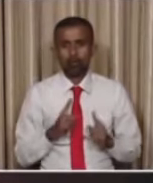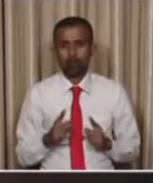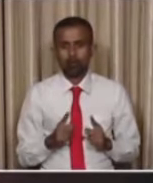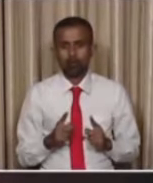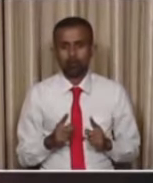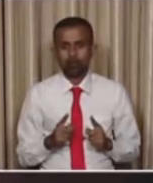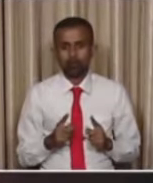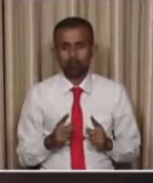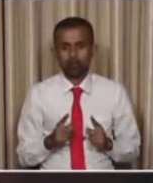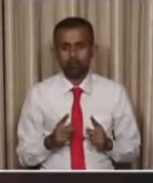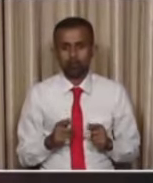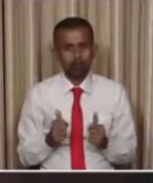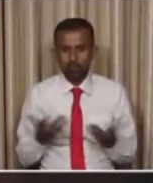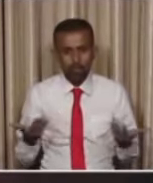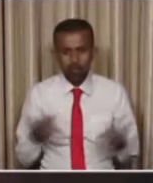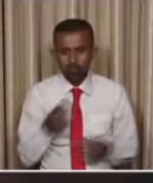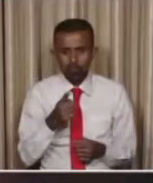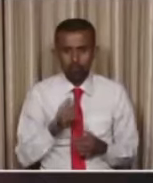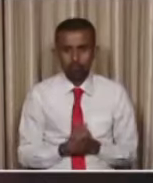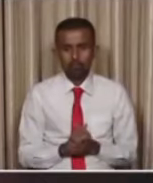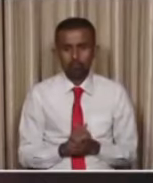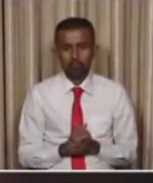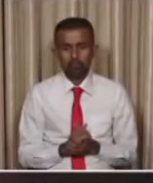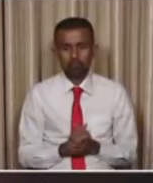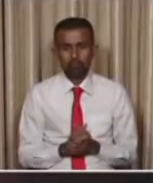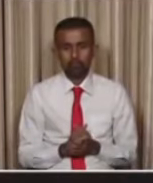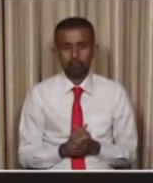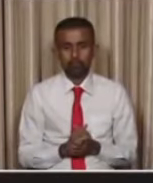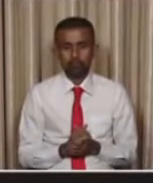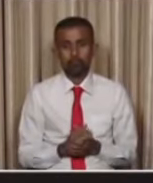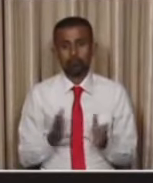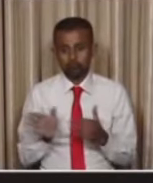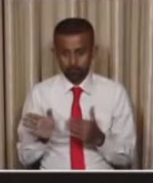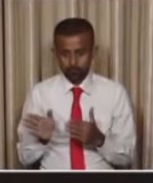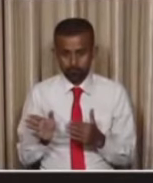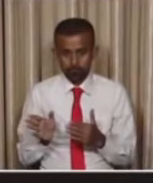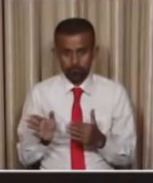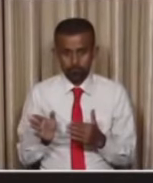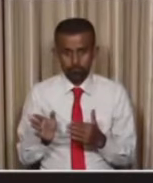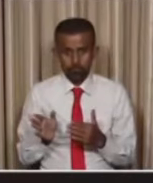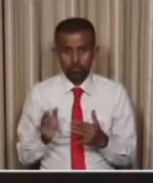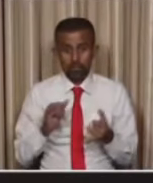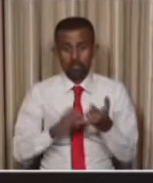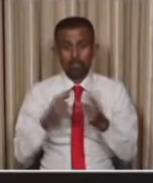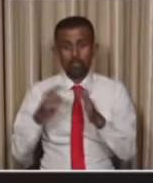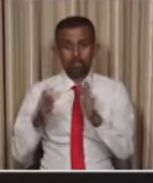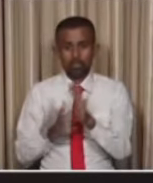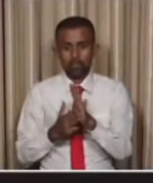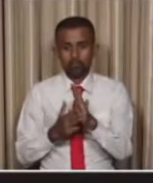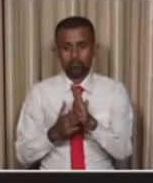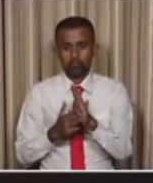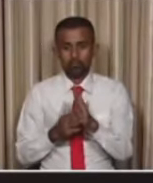කතා කරන්න වළංගු නැද්ද? නෑ වර එතුමා ඉදිරිපත් කරේ වරප්‍රසාද ප්‍රශ්නයක්. මූලාසනයේට අයිති තියෙන වරප්‍රසාද ප්‍රශ්න ගැන තීන්දුව